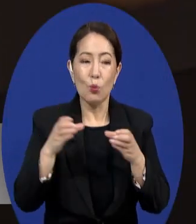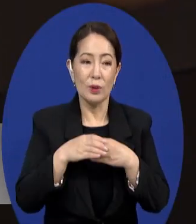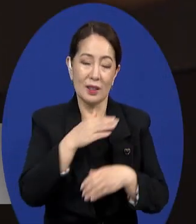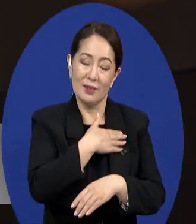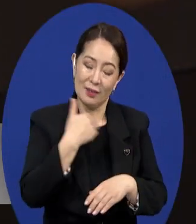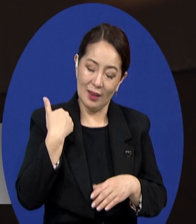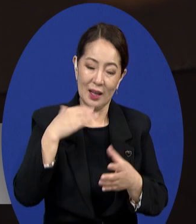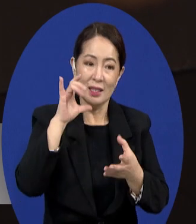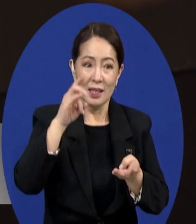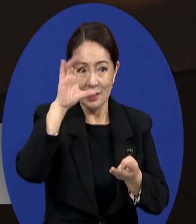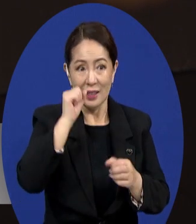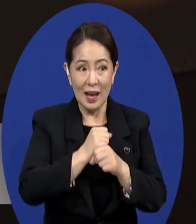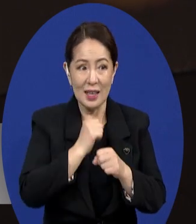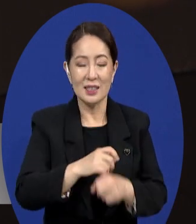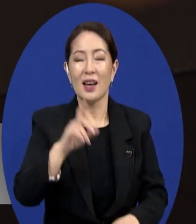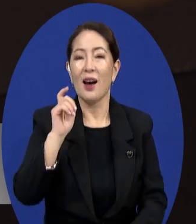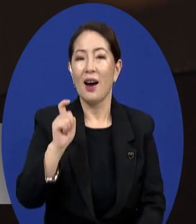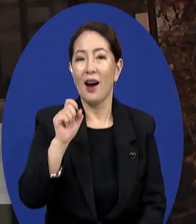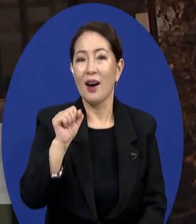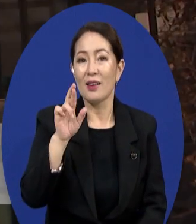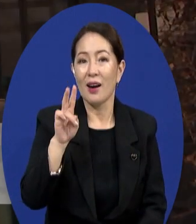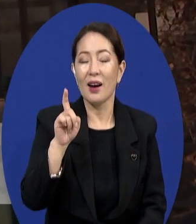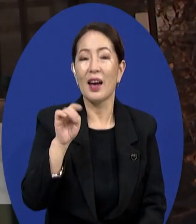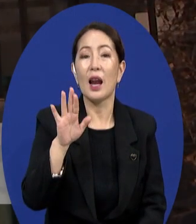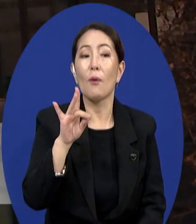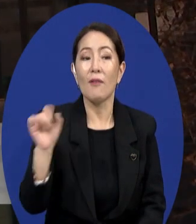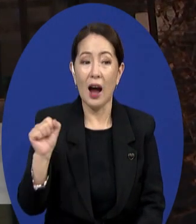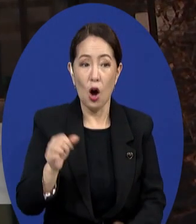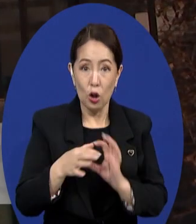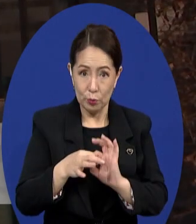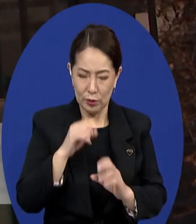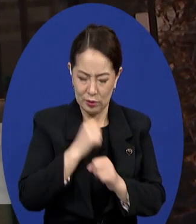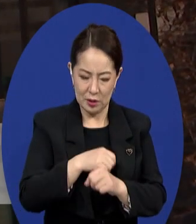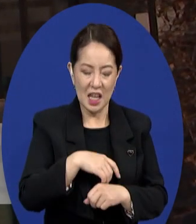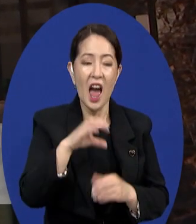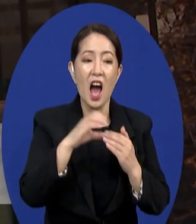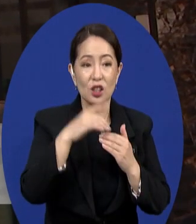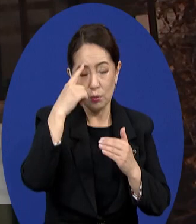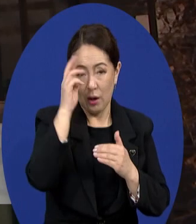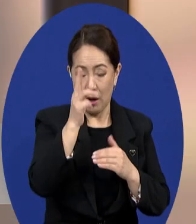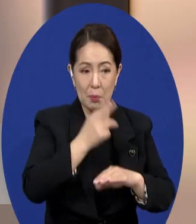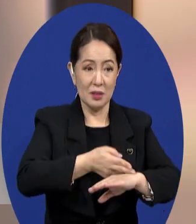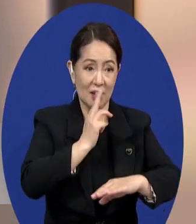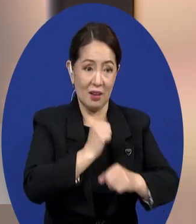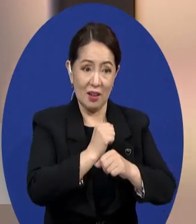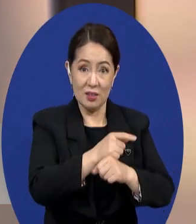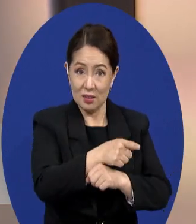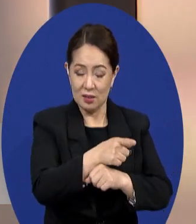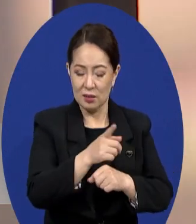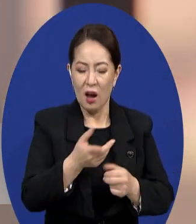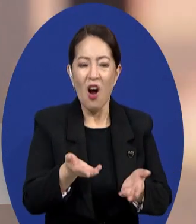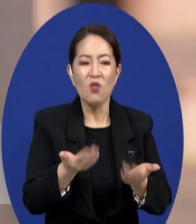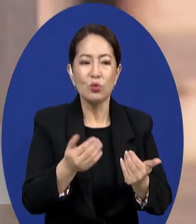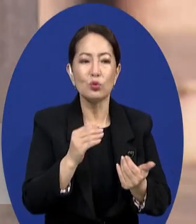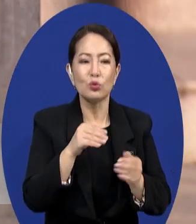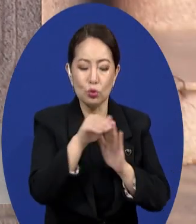сангийн сайдаар ажиллаж байсан Хаян Хирвад толбогдох авилгын хэрэг. Эрдэнэс Монгол компани гүйцэтгэх захирлаар ажиллаж байгаа түүн толбогдох хэргийг хялбаршуулсан